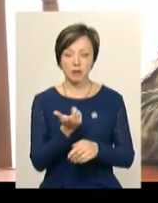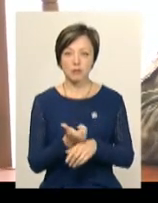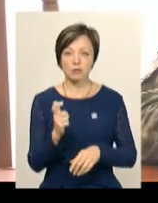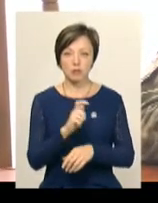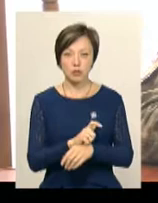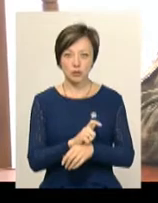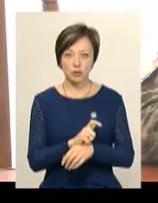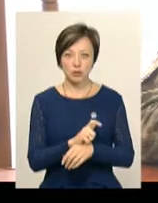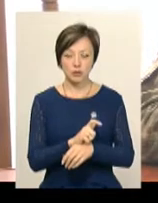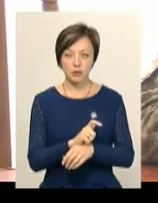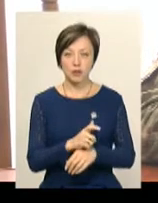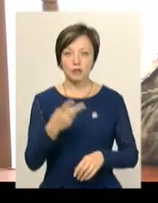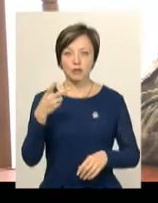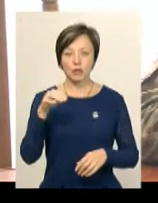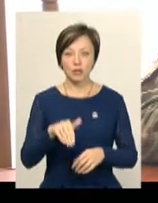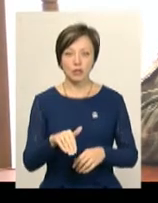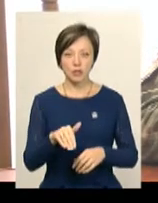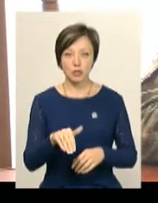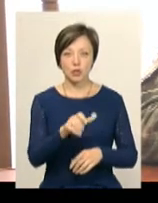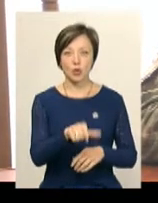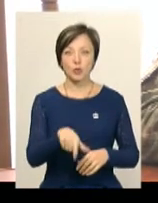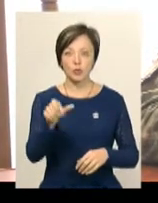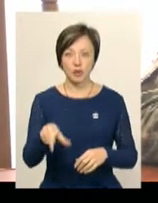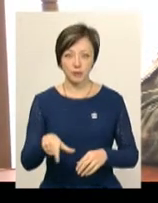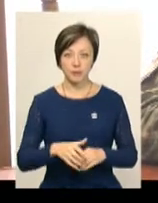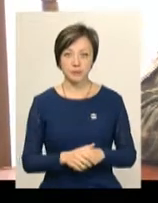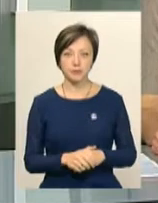більше 2 000 людей.